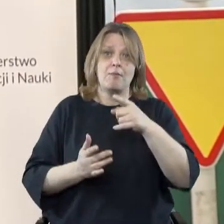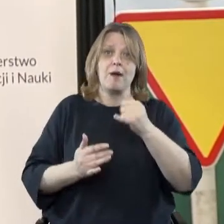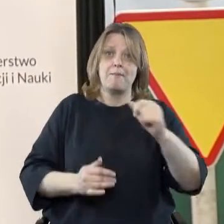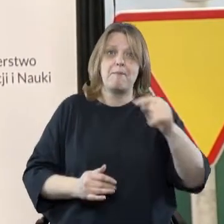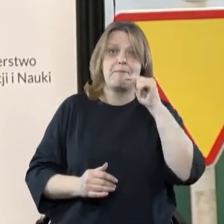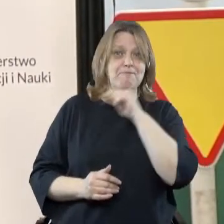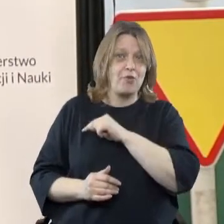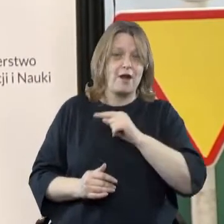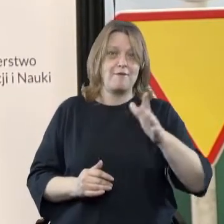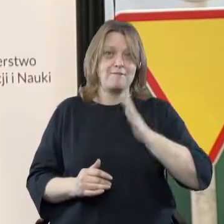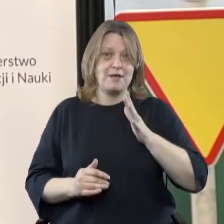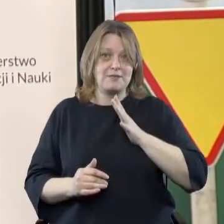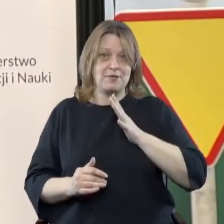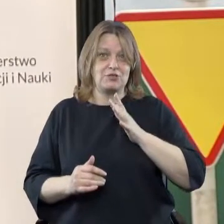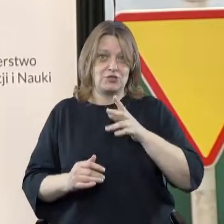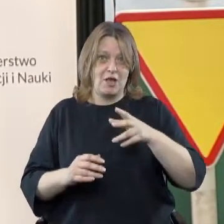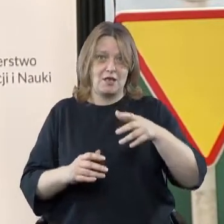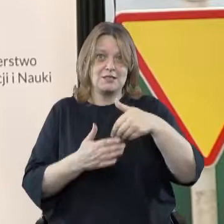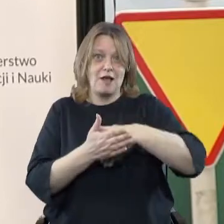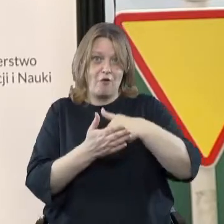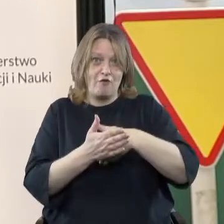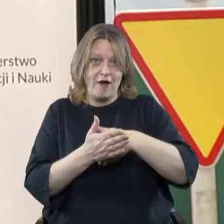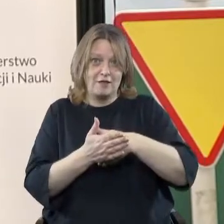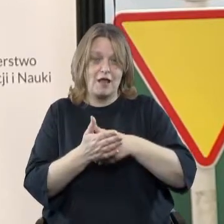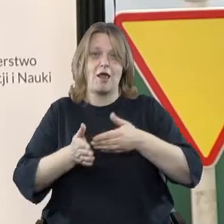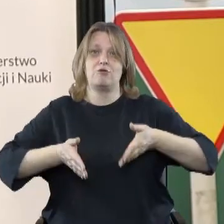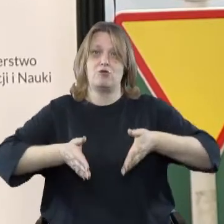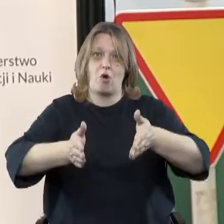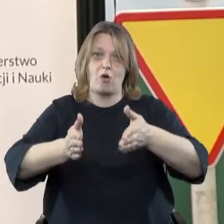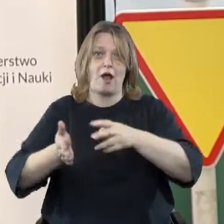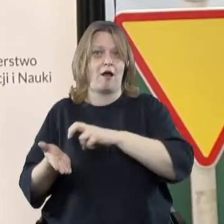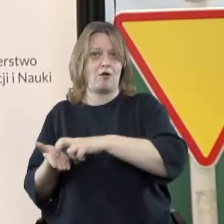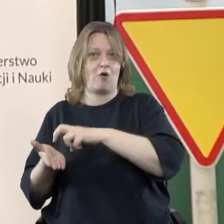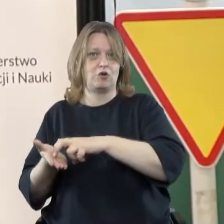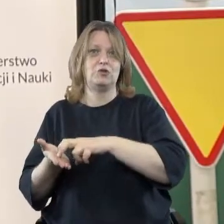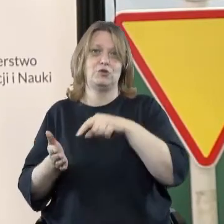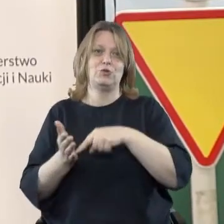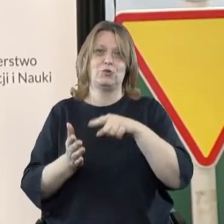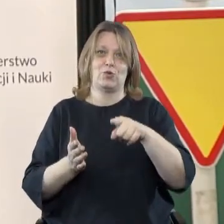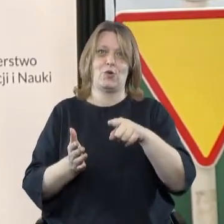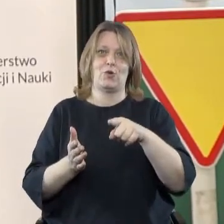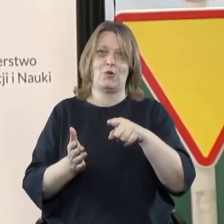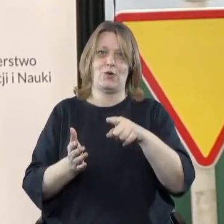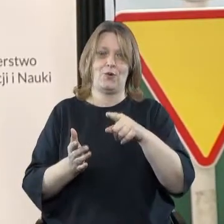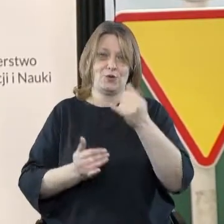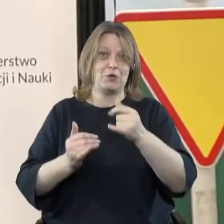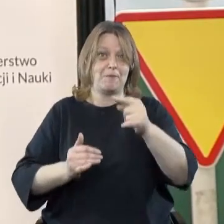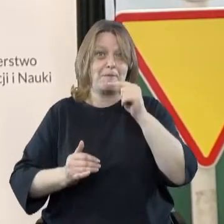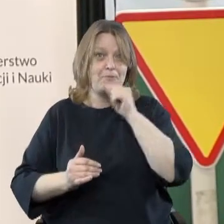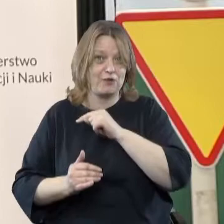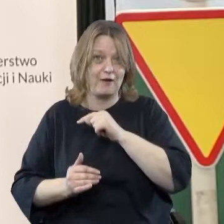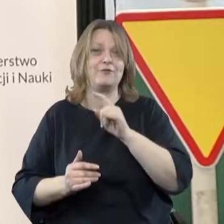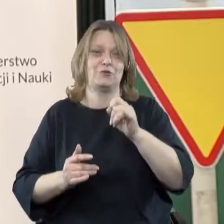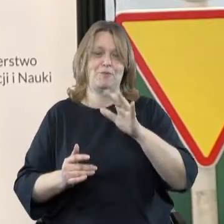na drodze, na chodniku, zależy to, czy rzeczywiście będzie bezpiecznie w ogóle w naszym środowisku. A ponieważ wy jesteście wspaniałą